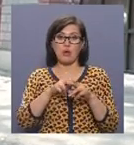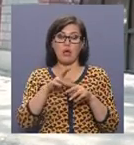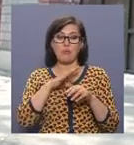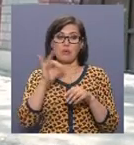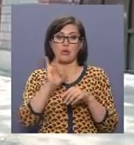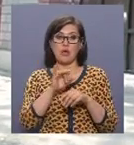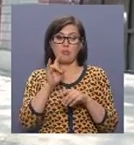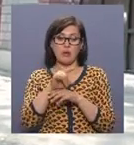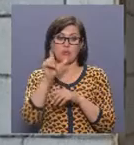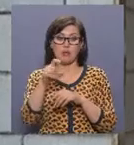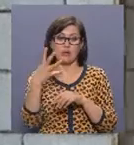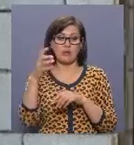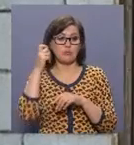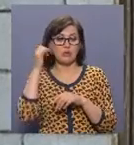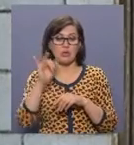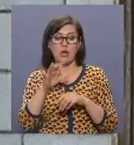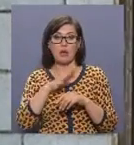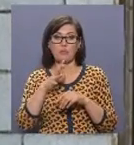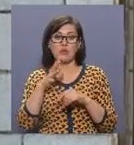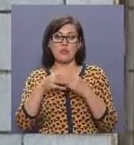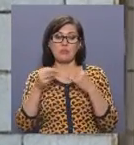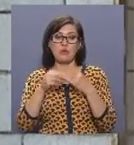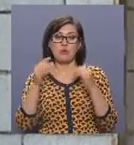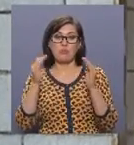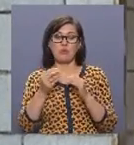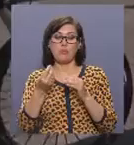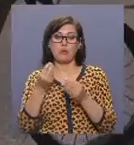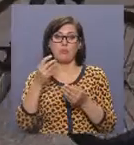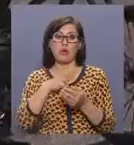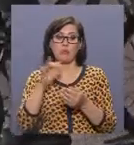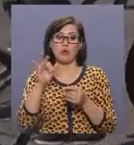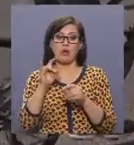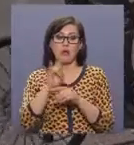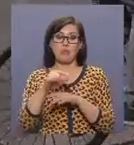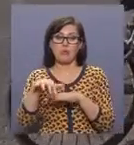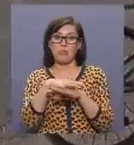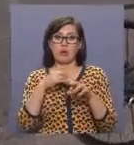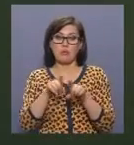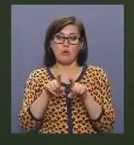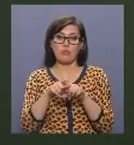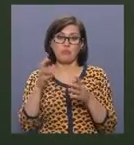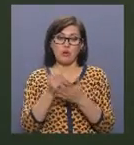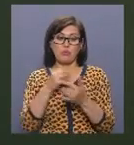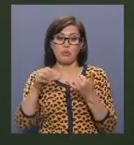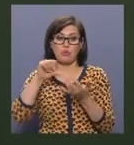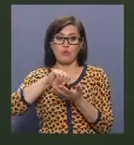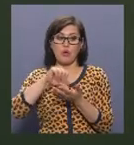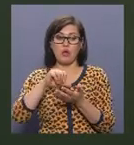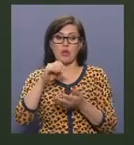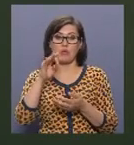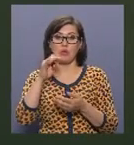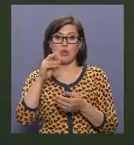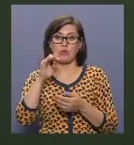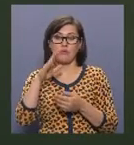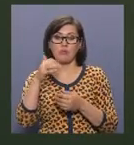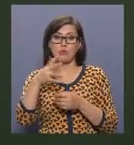алаяқты ұстады. 40 жастағы келіншек жер телімдерін төмен бағаға тауып беремін деп жұртты алдап жүріпті. Зардап шеккендер Назымгүл Халықованың қолына